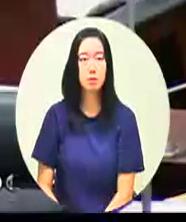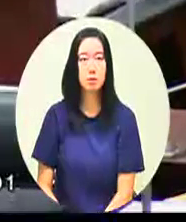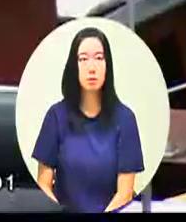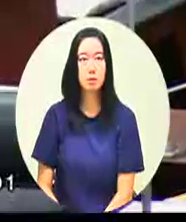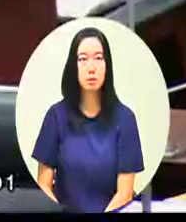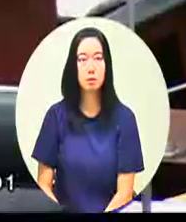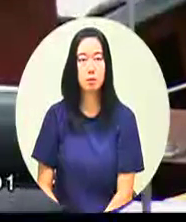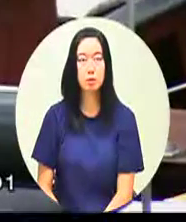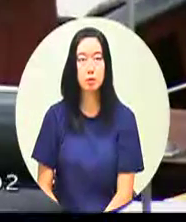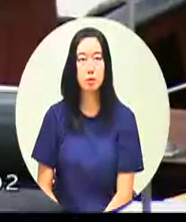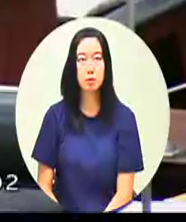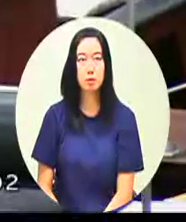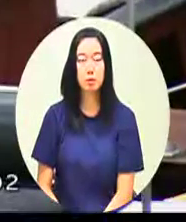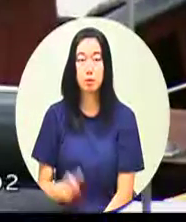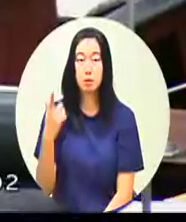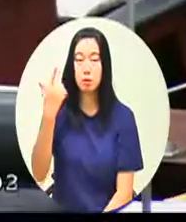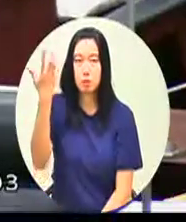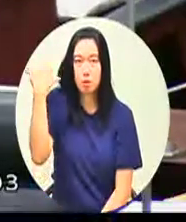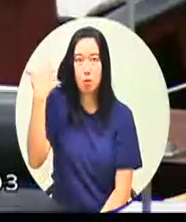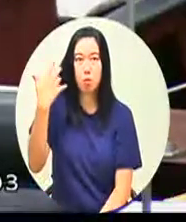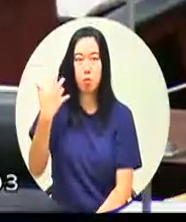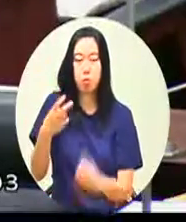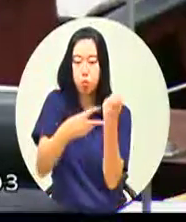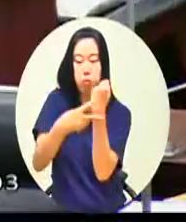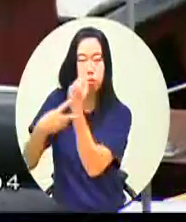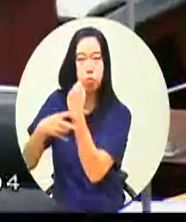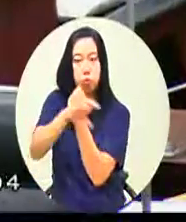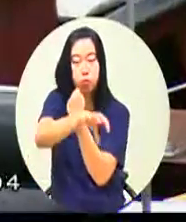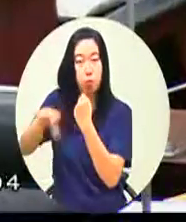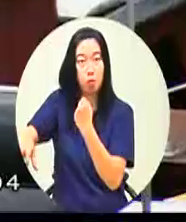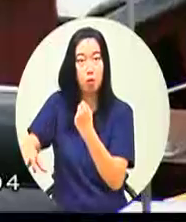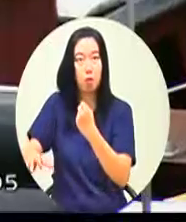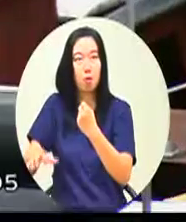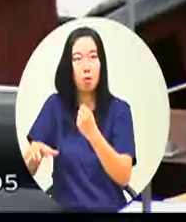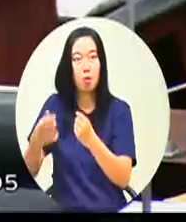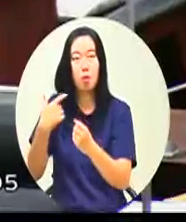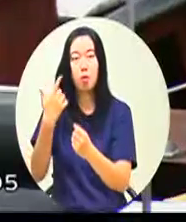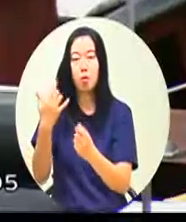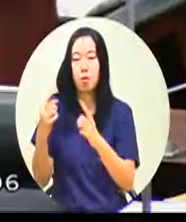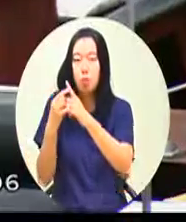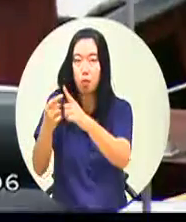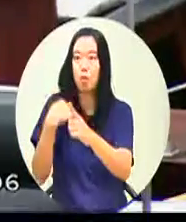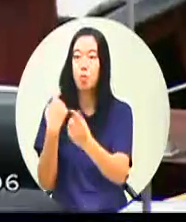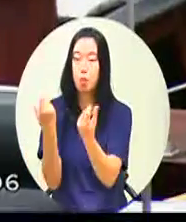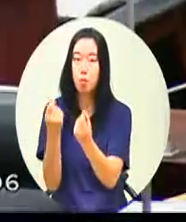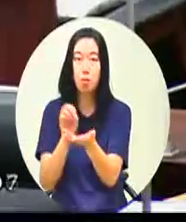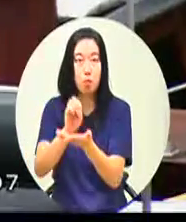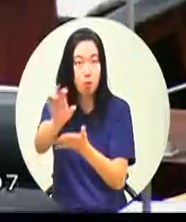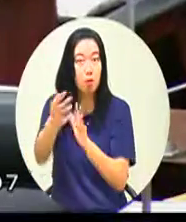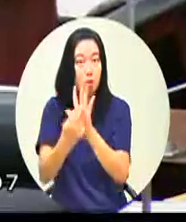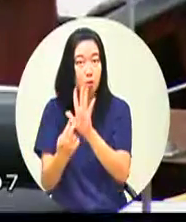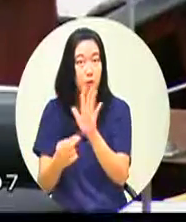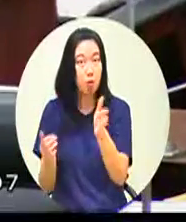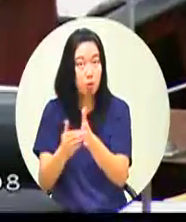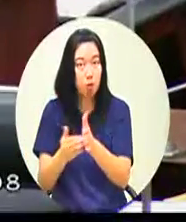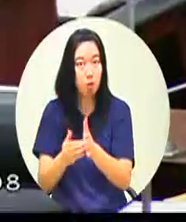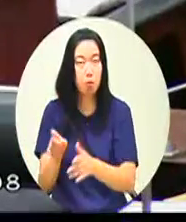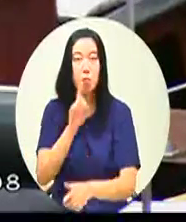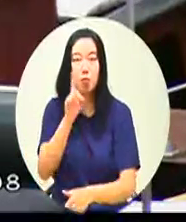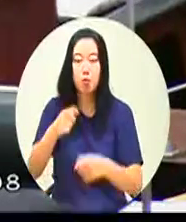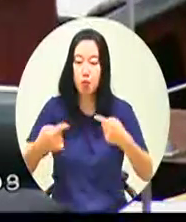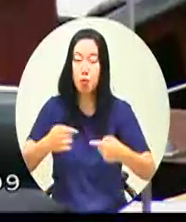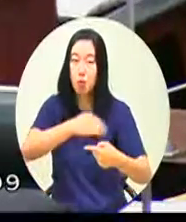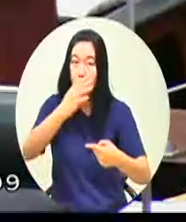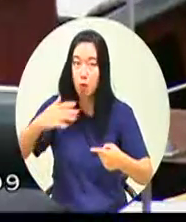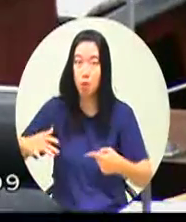大山里甲昆州里伫迄个高速公路遐咧，迄间我嘛因嘛甲伊报告过，遐迄个高山个土